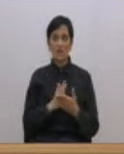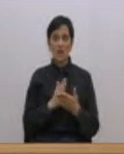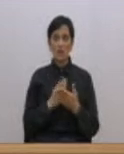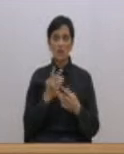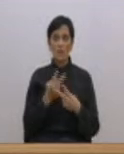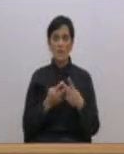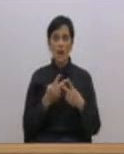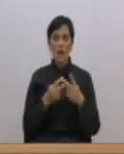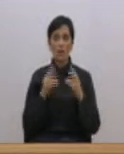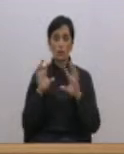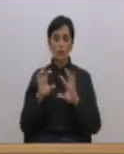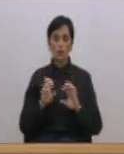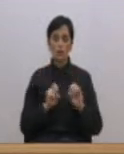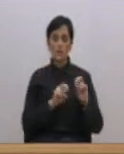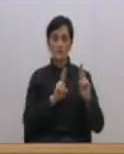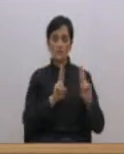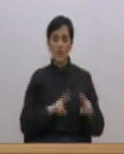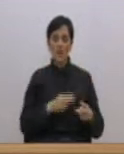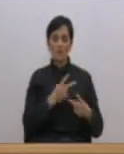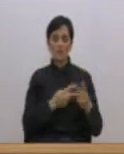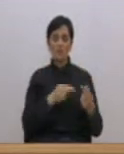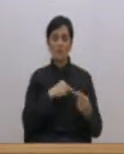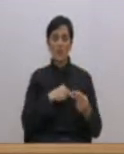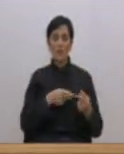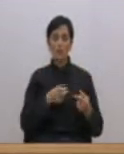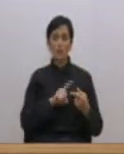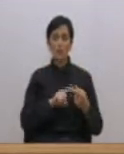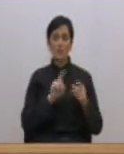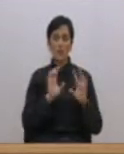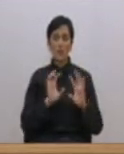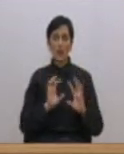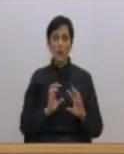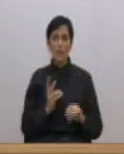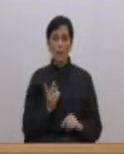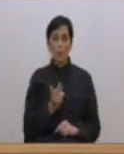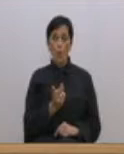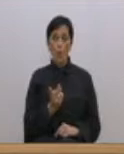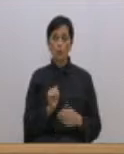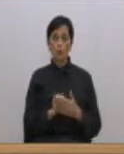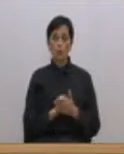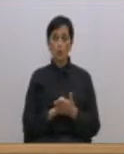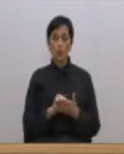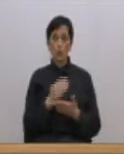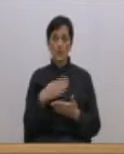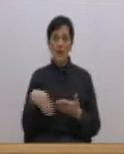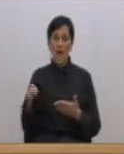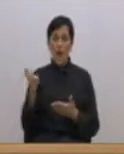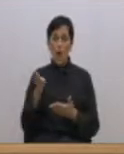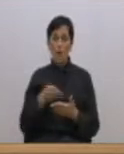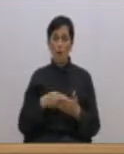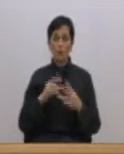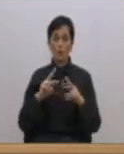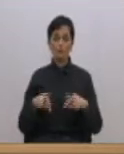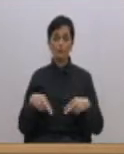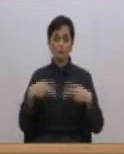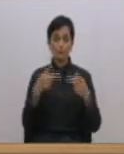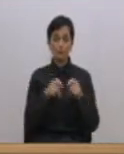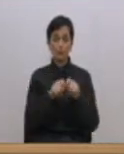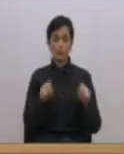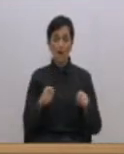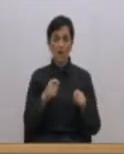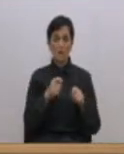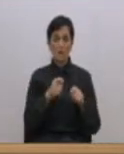პატიმრობის კოდექსი და სპეციალური პენიტენციური სამსახურის შესახებ კანონი. ეს ორი დოკუმენტი იქნება და მათ ნაცვლად შეიქმნება